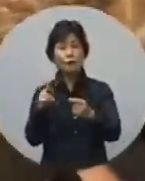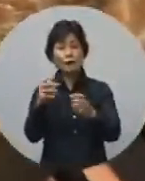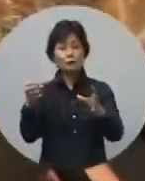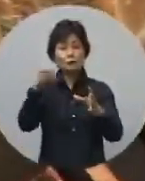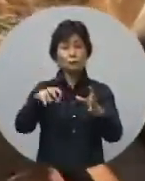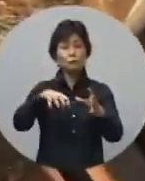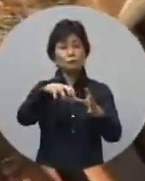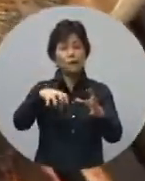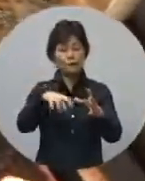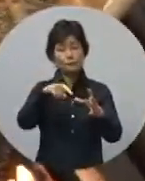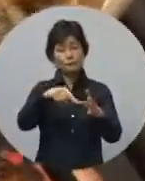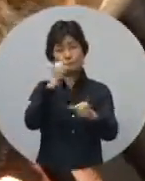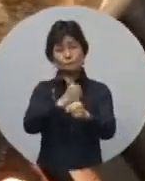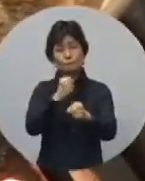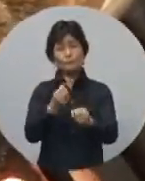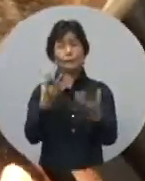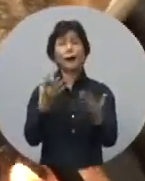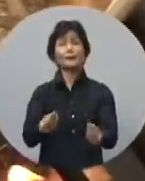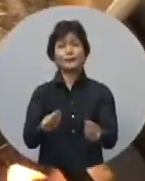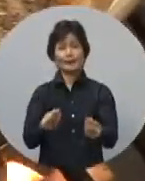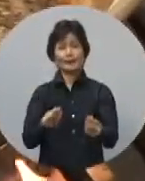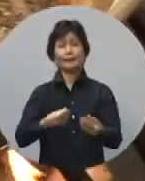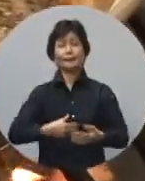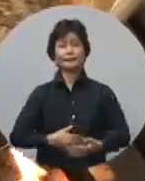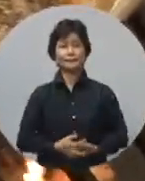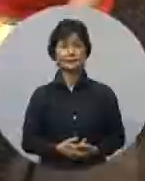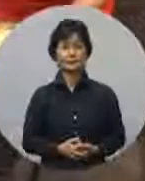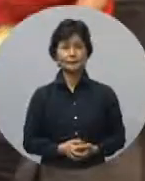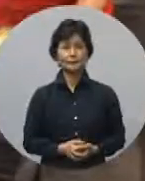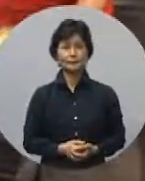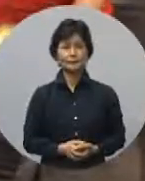て、タレは完成。